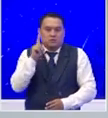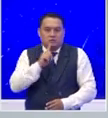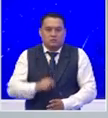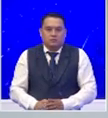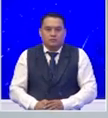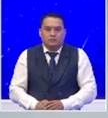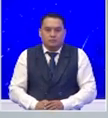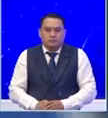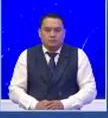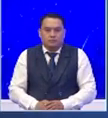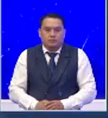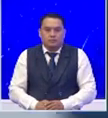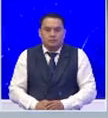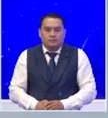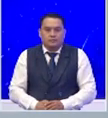временного содержания в Темиртау.